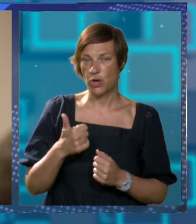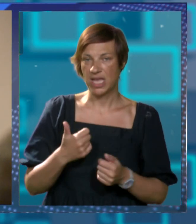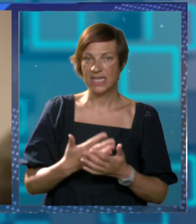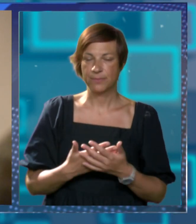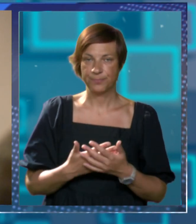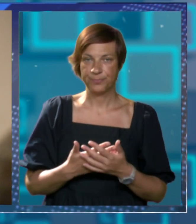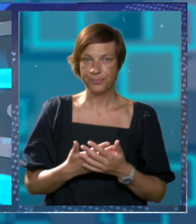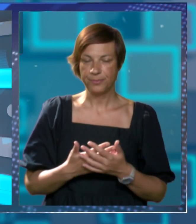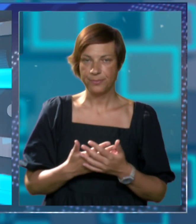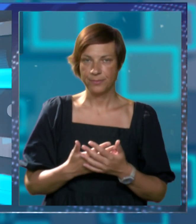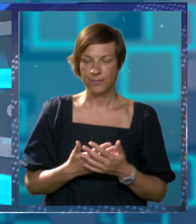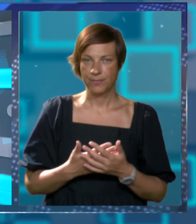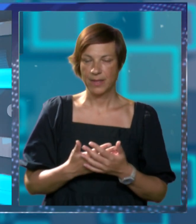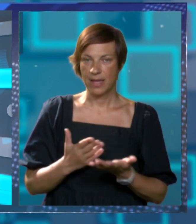1.